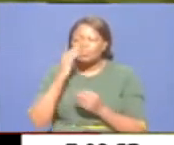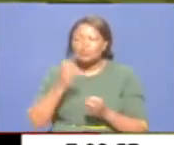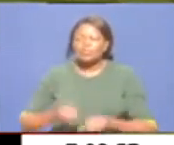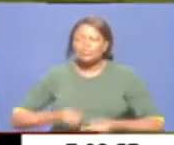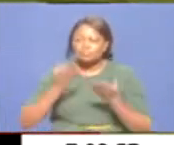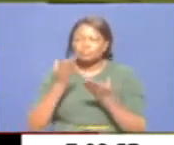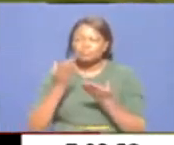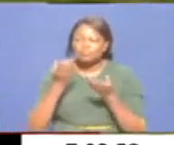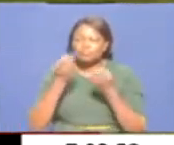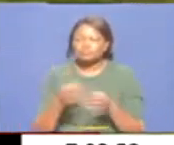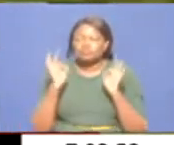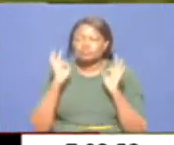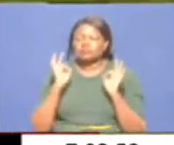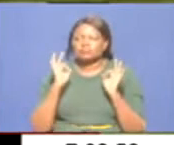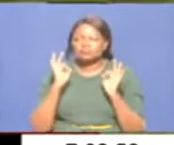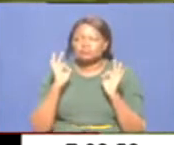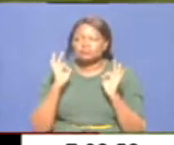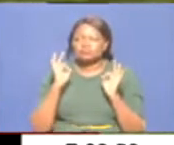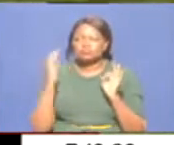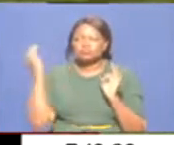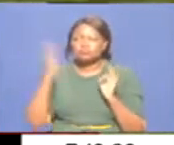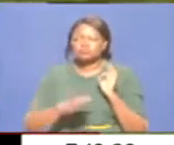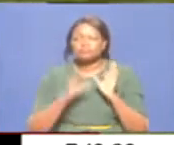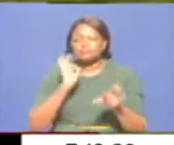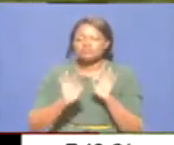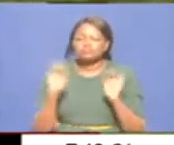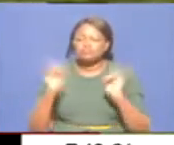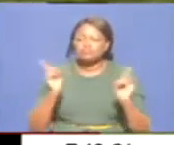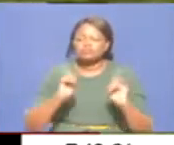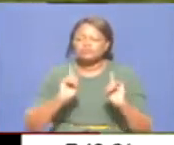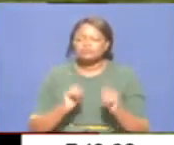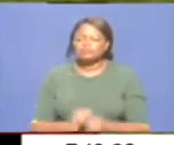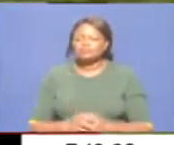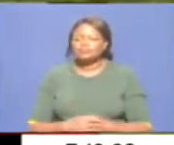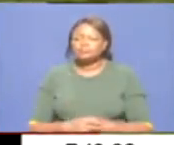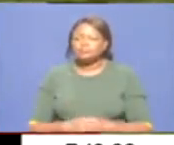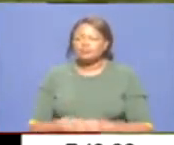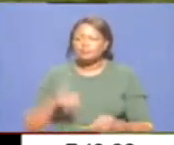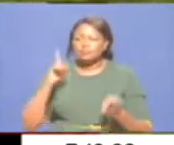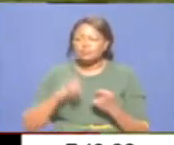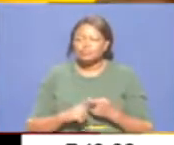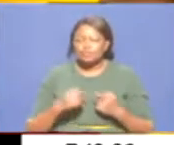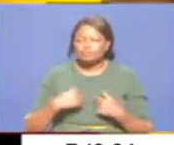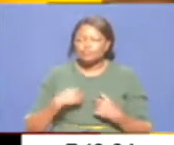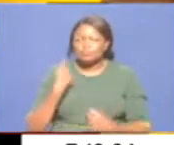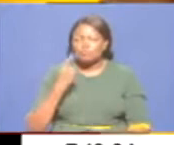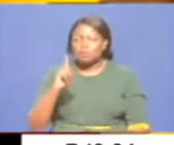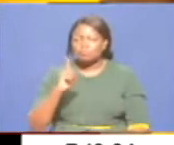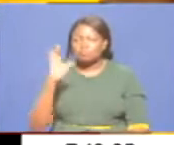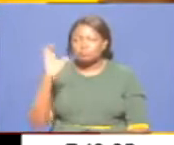a free ride. There is no direct nomination going to nobody unless we have only one candidate.